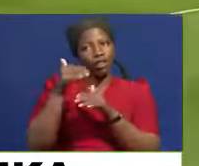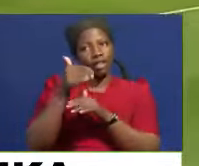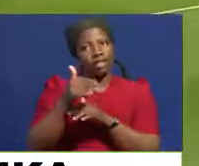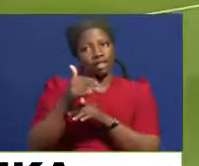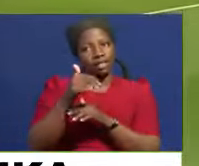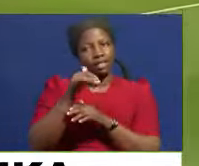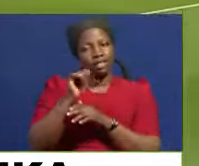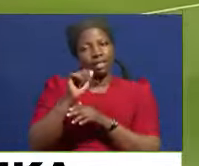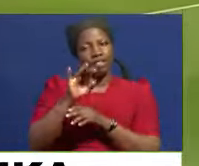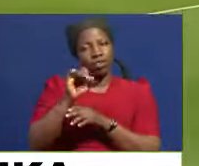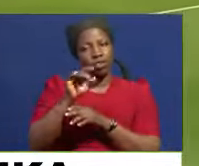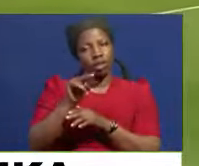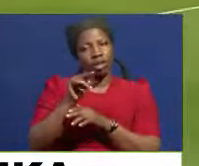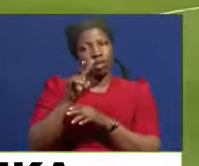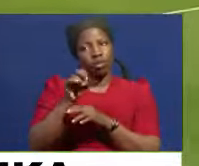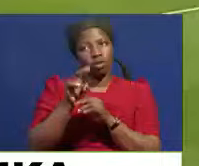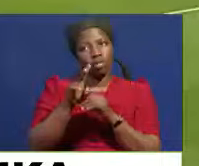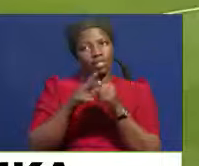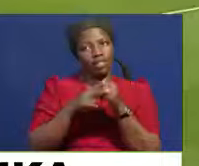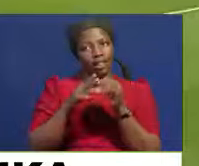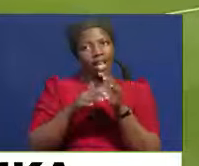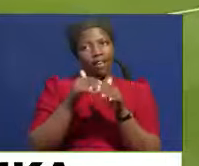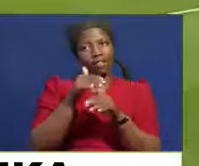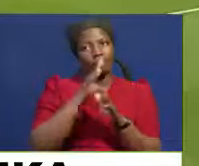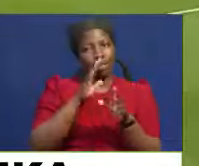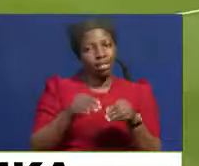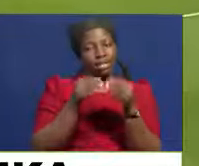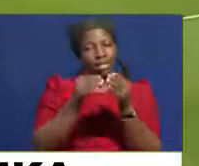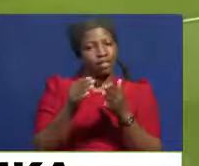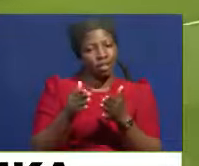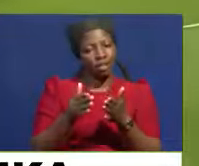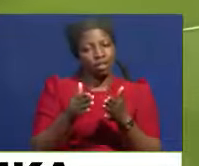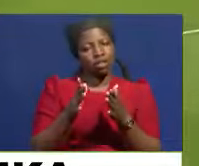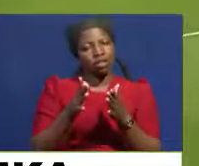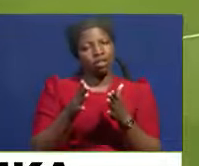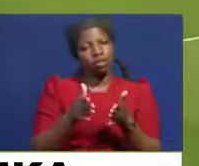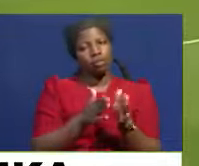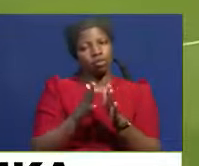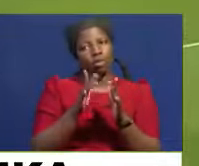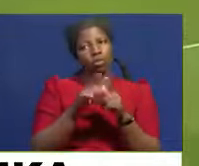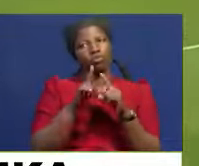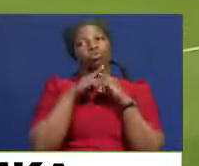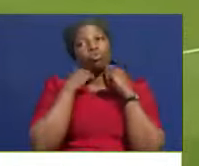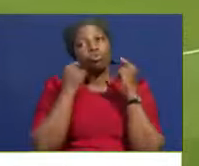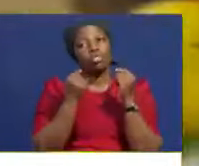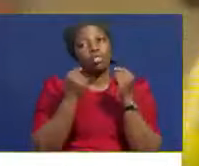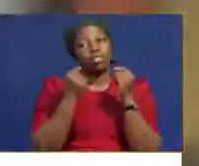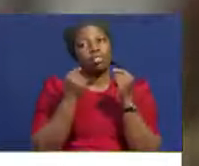2027 baada ya kupewa hadhi ya kuandaa fainali hizo pamoja na Tanzania na Uganda.